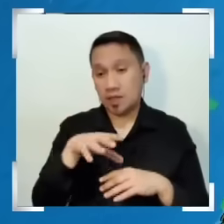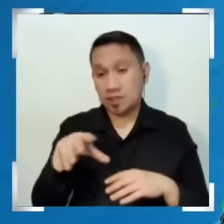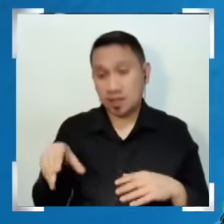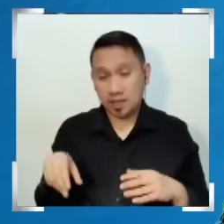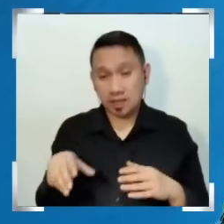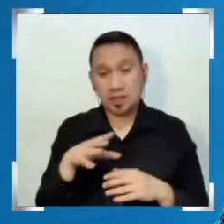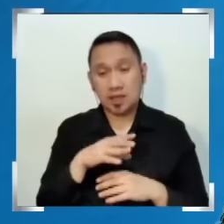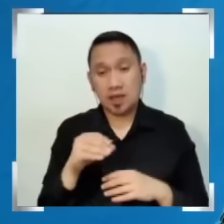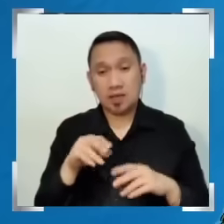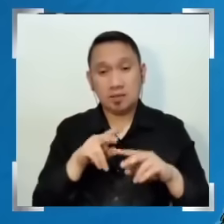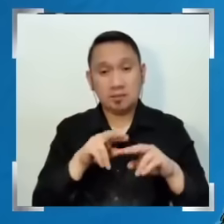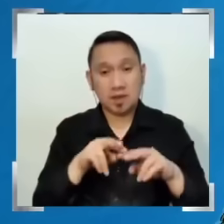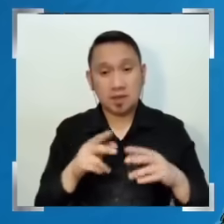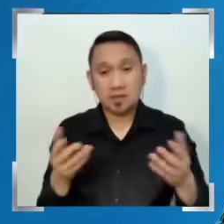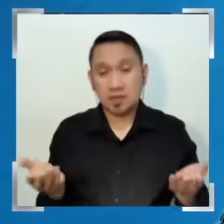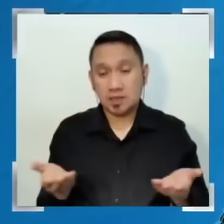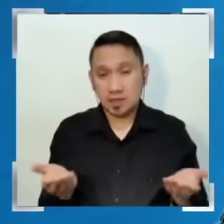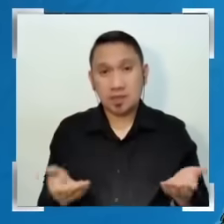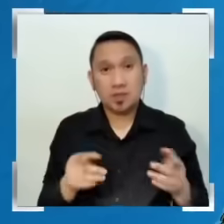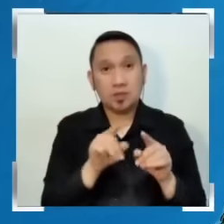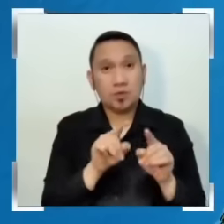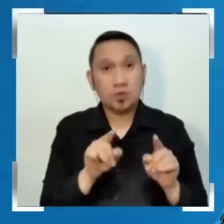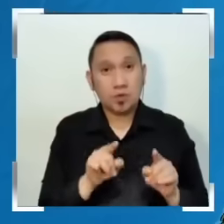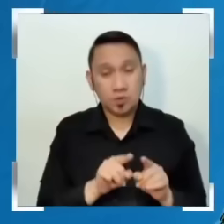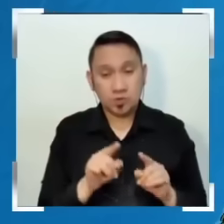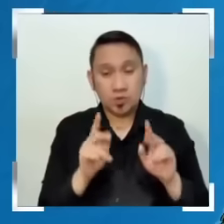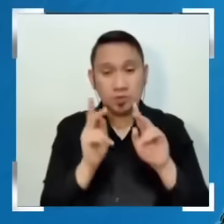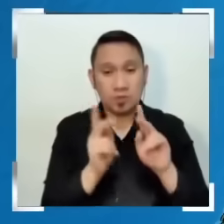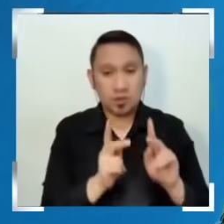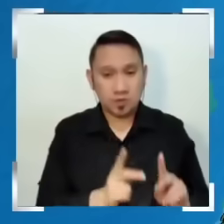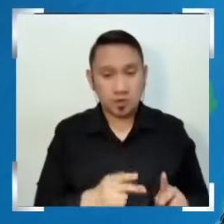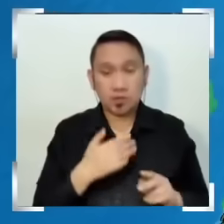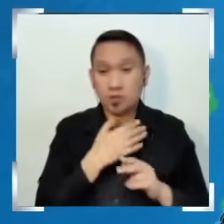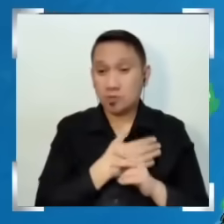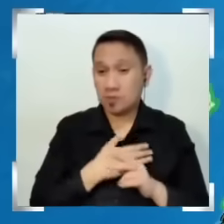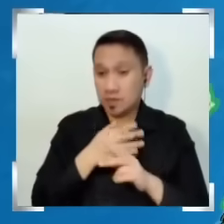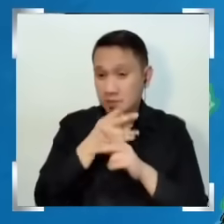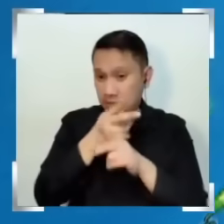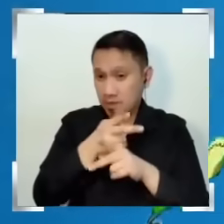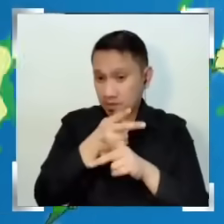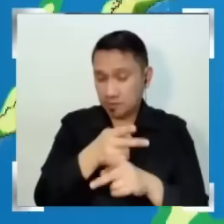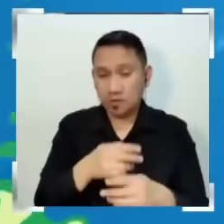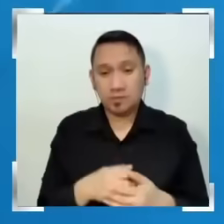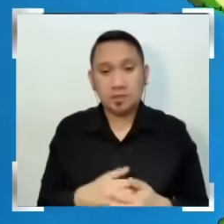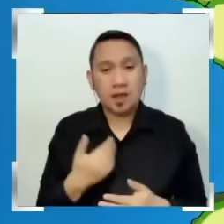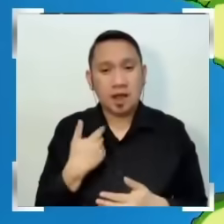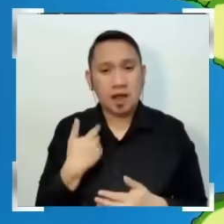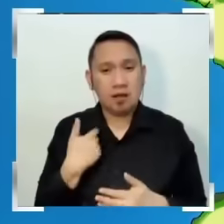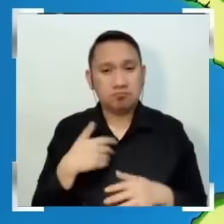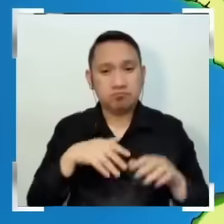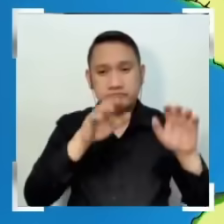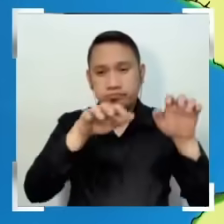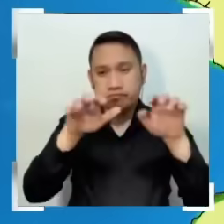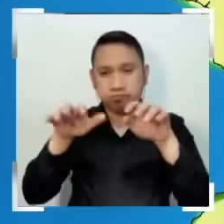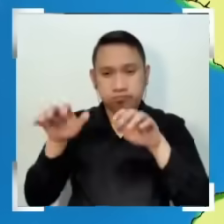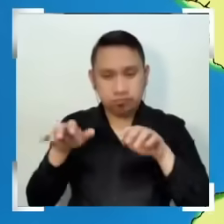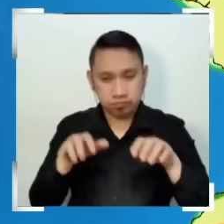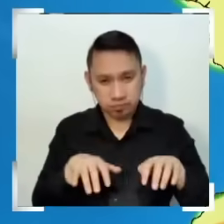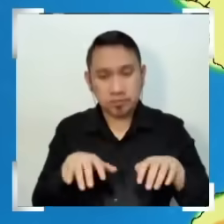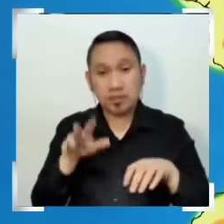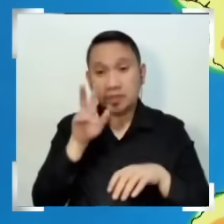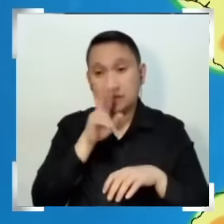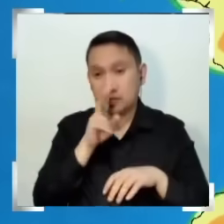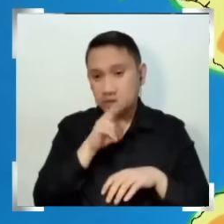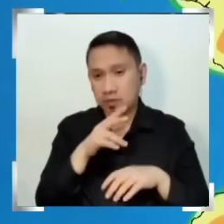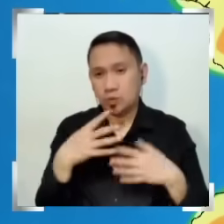Pangasinan, ganun din dito sa lalawigan ng Palawan. Kaya doble ingat mga kapuso. May mga kalat-kalat na ulan din sa Visayas. Malalakas na